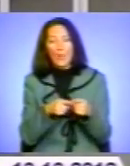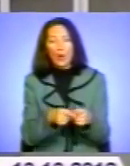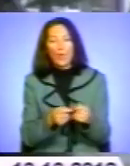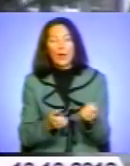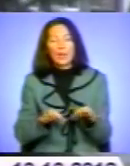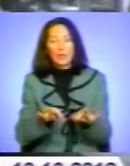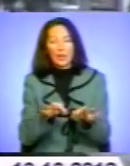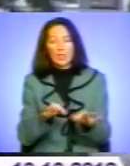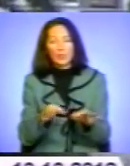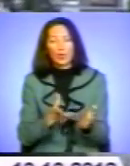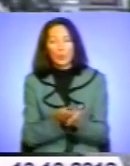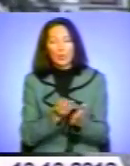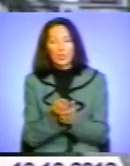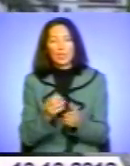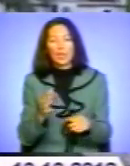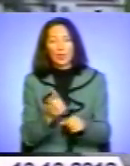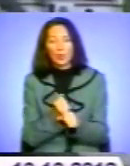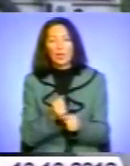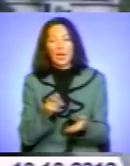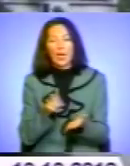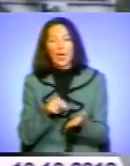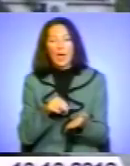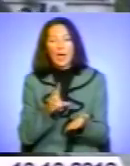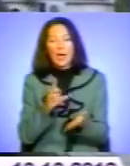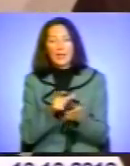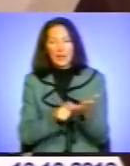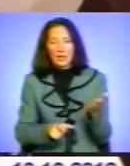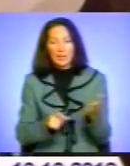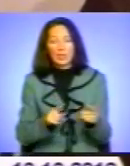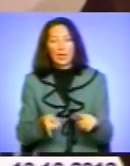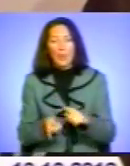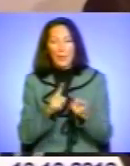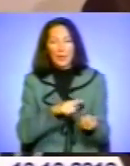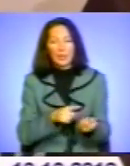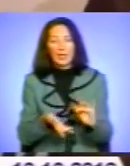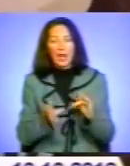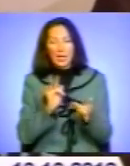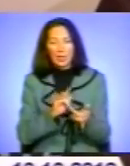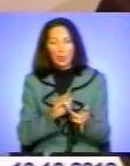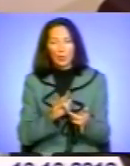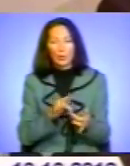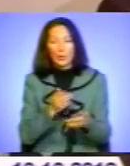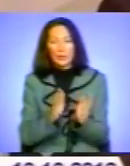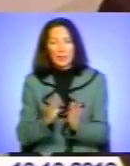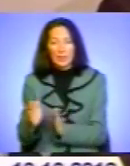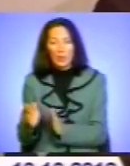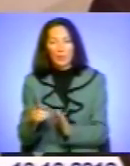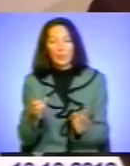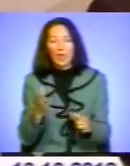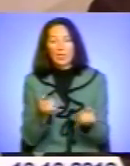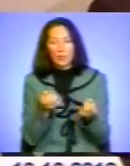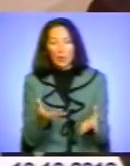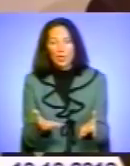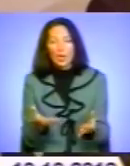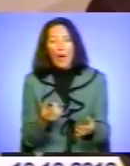скасувати накладні та перейти на електронну систему реєстрації платників податків. Зараз, якщо і потрібні якісь нам спрощення, то в першу чергу в